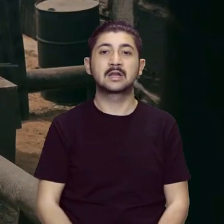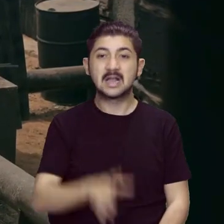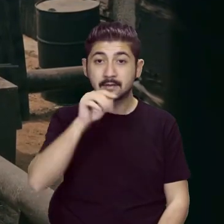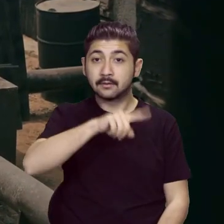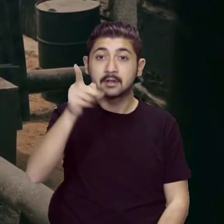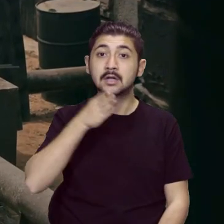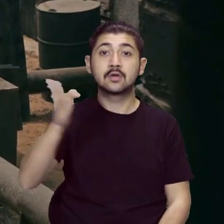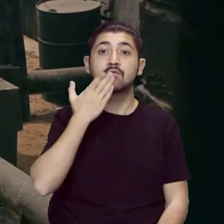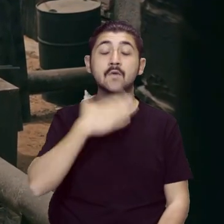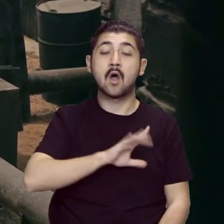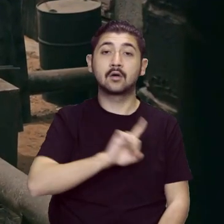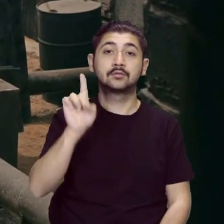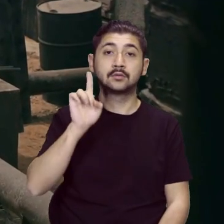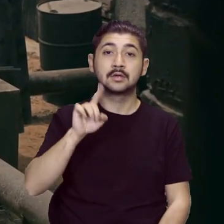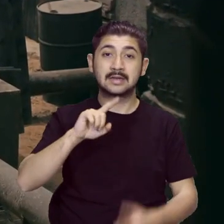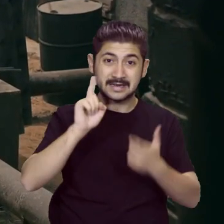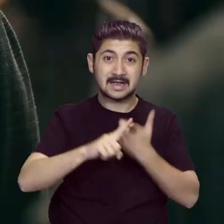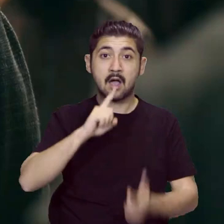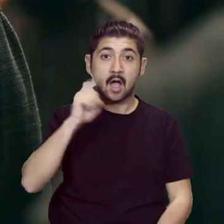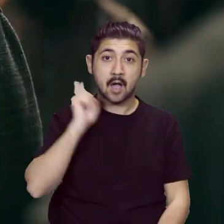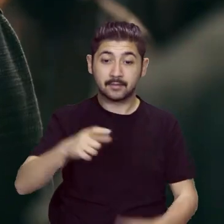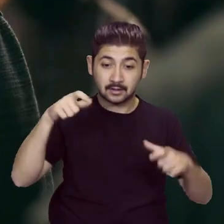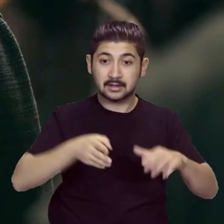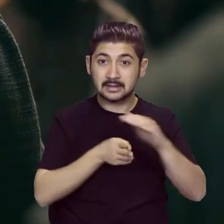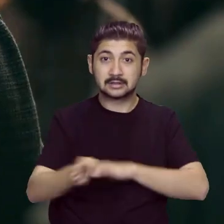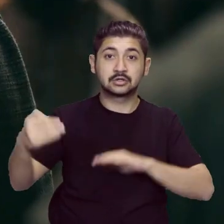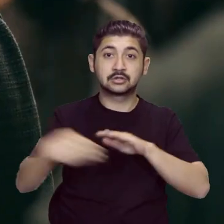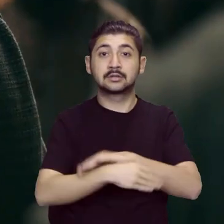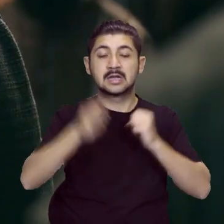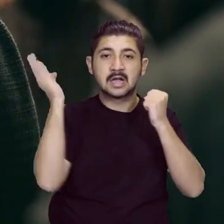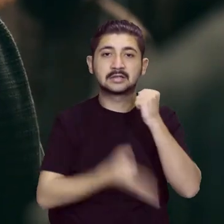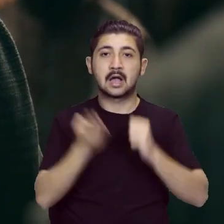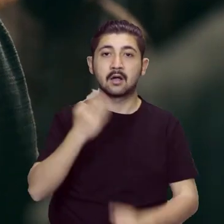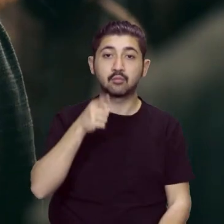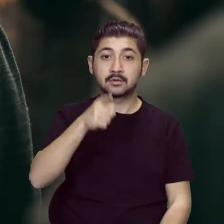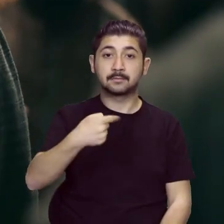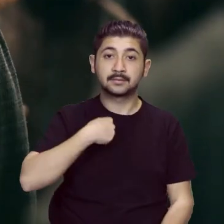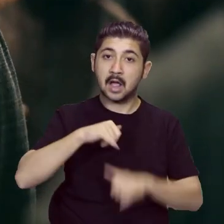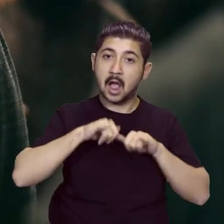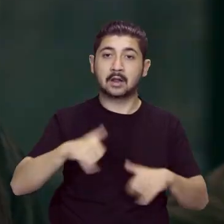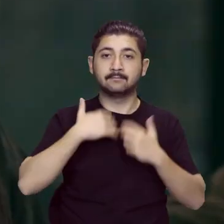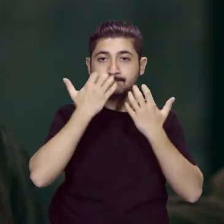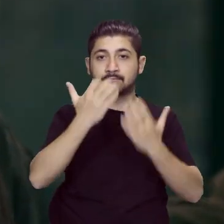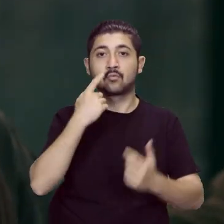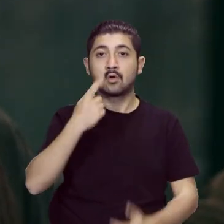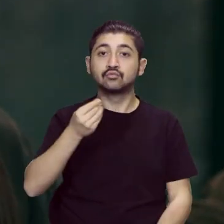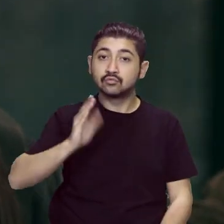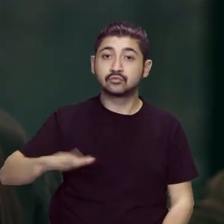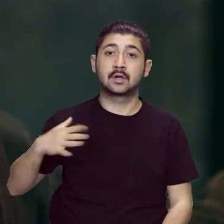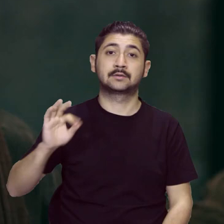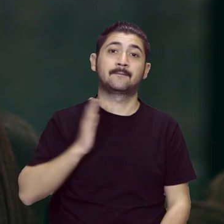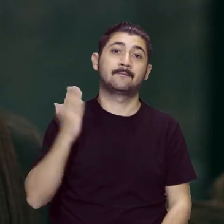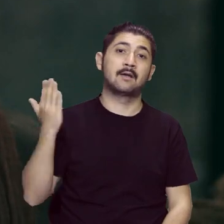Kimse bir yere gitmiyor. İkinci bir emre kadar tesise giriş çıkış yasak. Bu sizin de bizim de iyiliğimiz için. Çoluk çocuğumuz